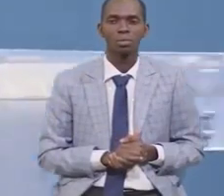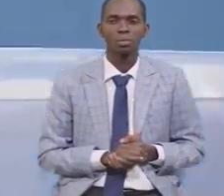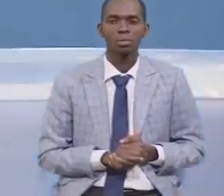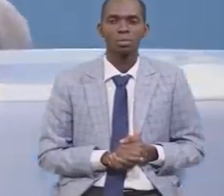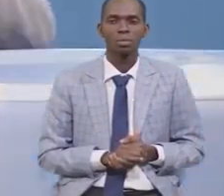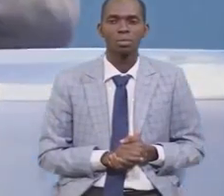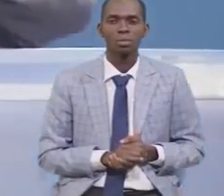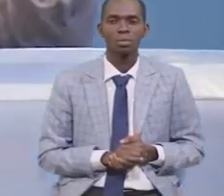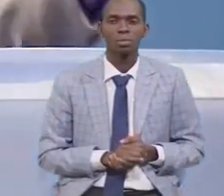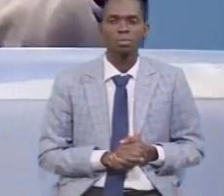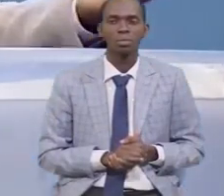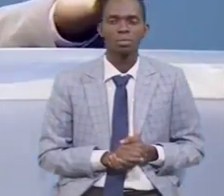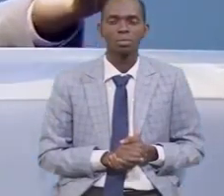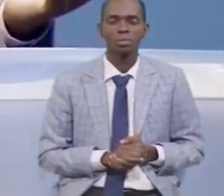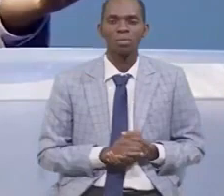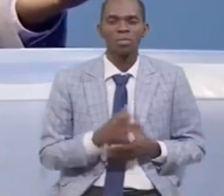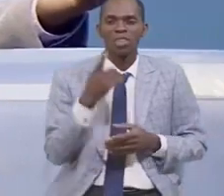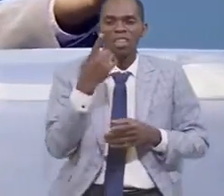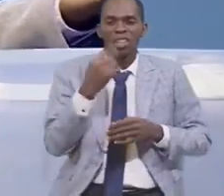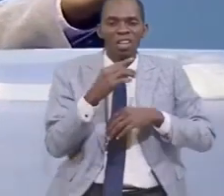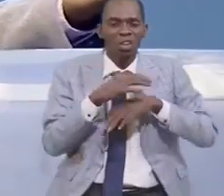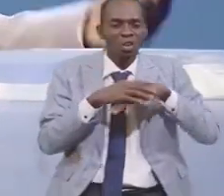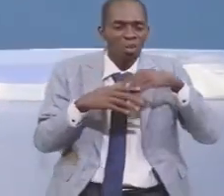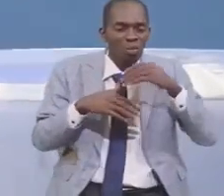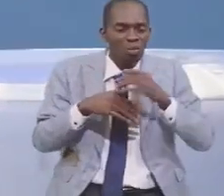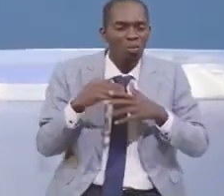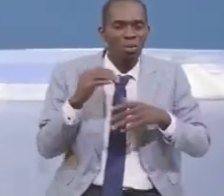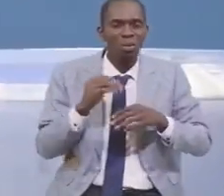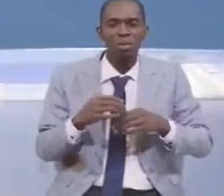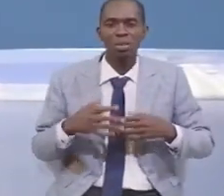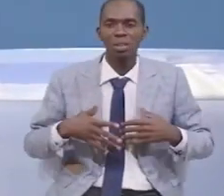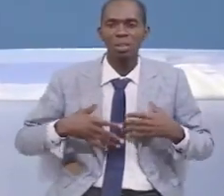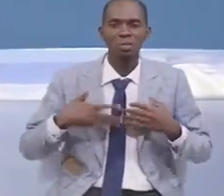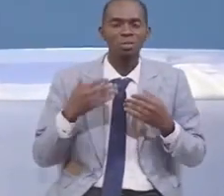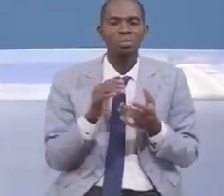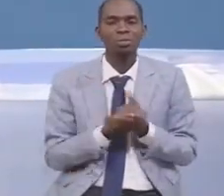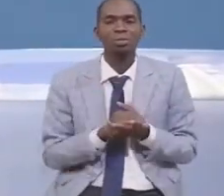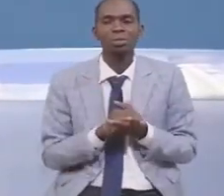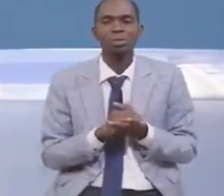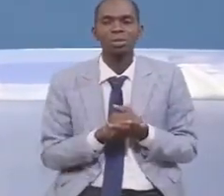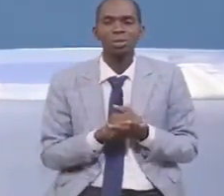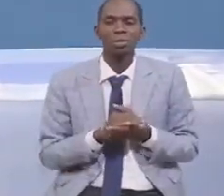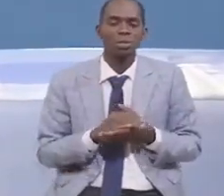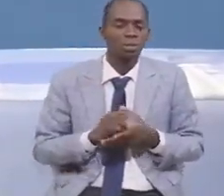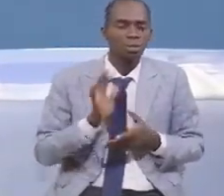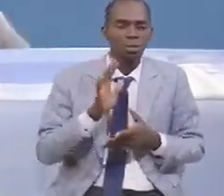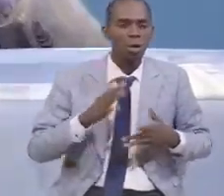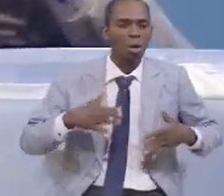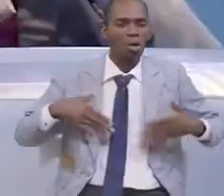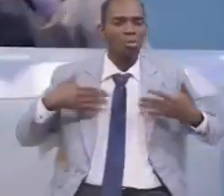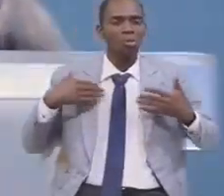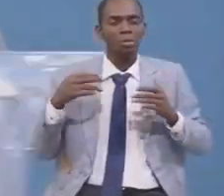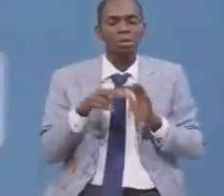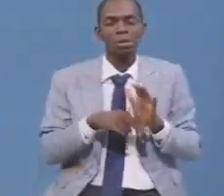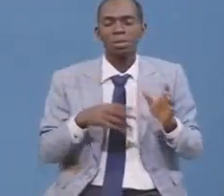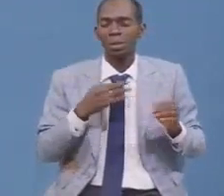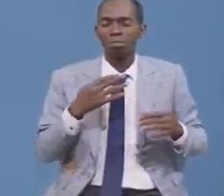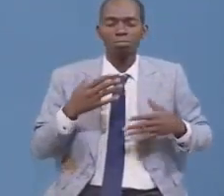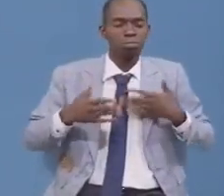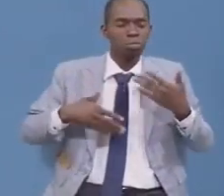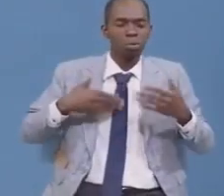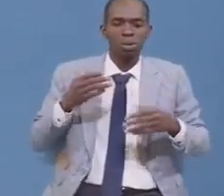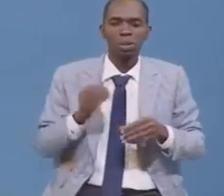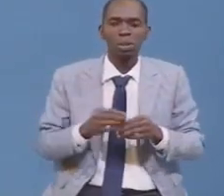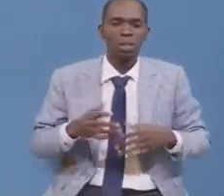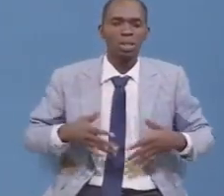లోతుగా గమనించలేరు. Your comfort in life, జీవితంలో మీ సౌకర్యాలు కూడా, your happiness, your joy in life, అలాగే మీ జీవితంలో